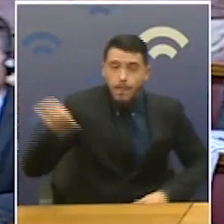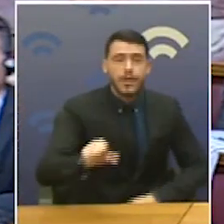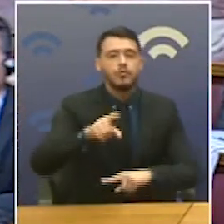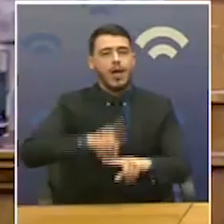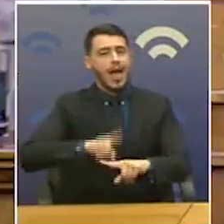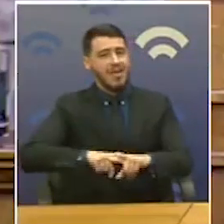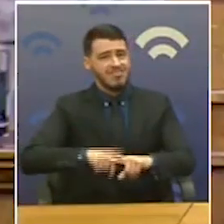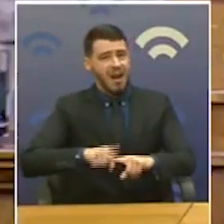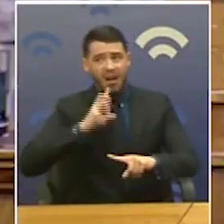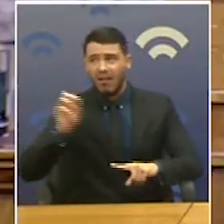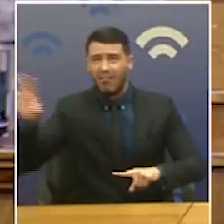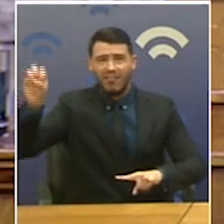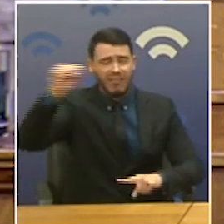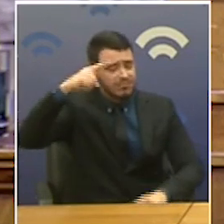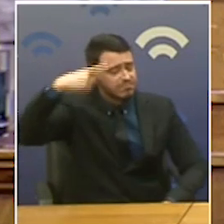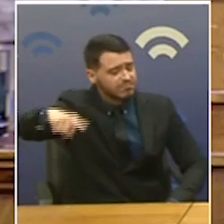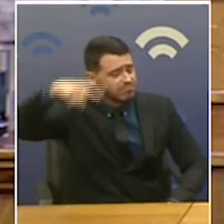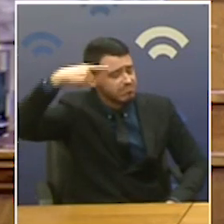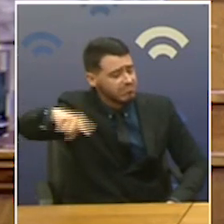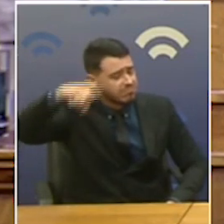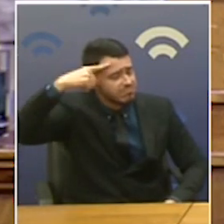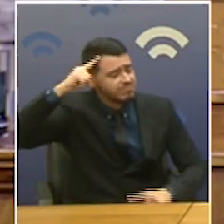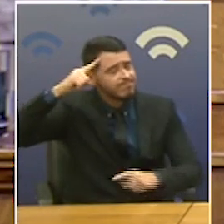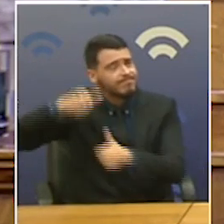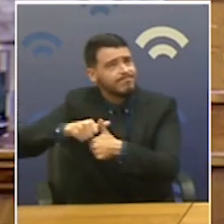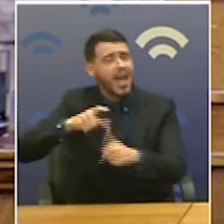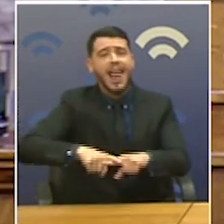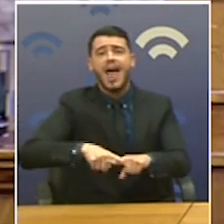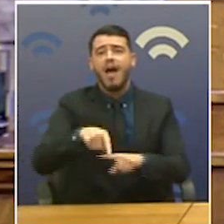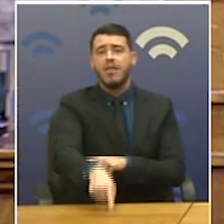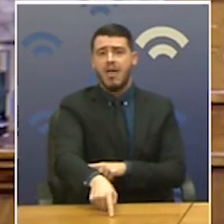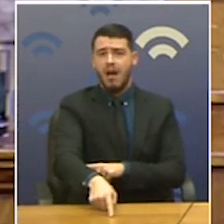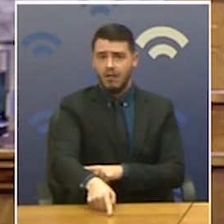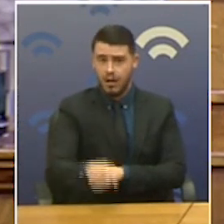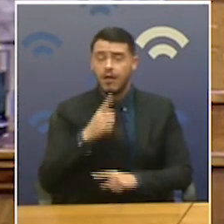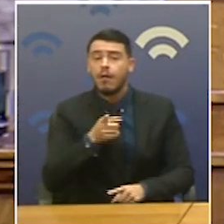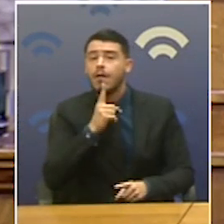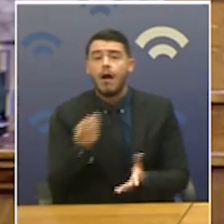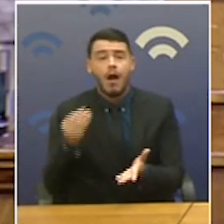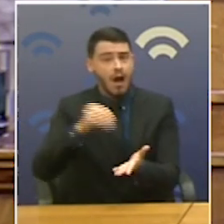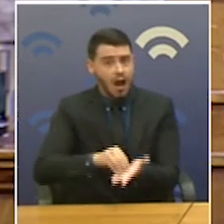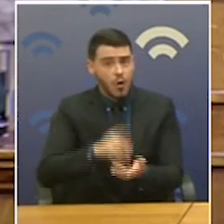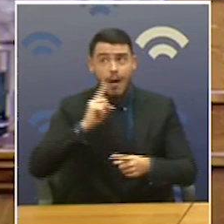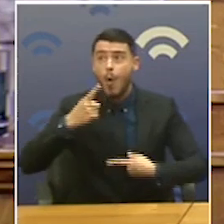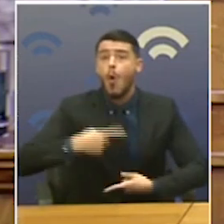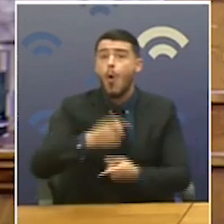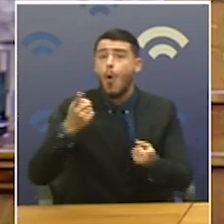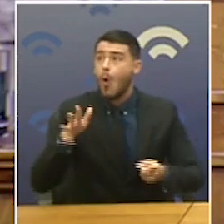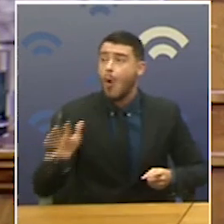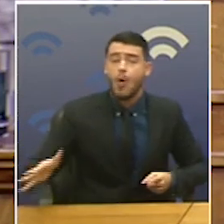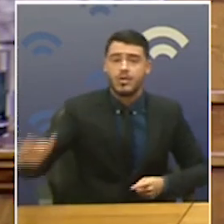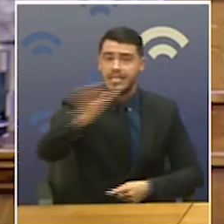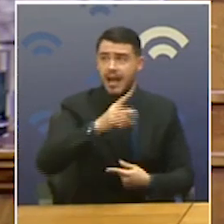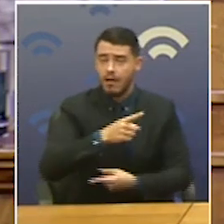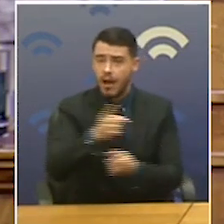να ξεχνούν την πρώτη. Είναι αυτοί που έρχονται τώρα ακόμα ένα βήμα πιο κοντά της, με τη δυνατότητα που